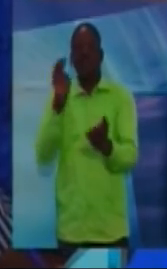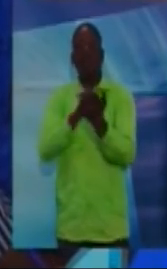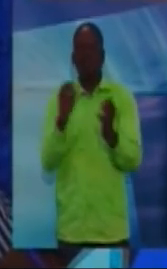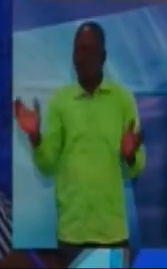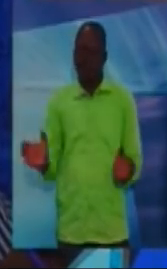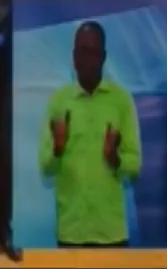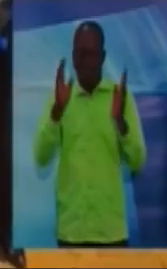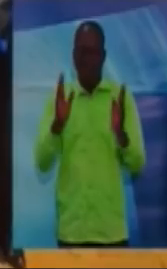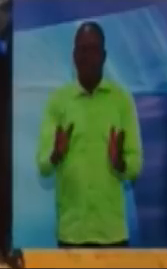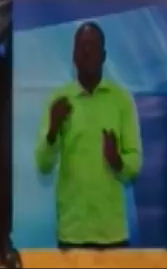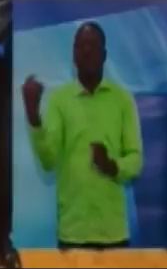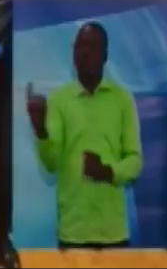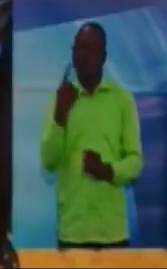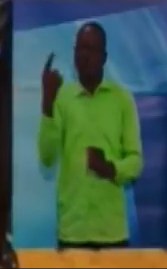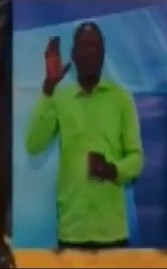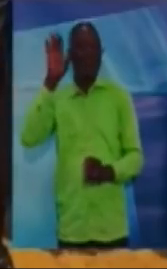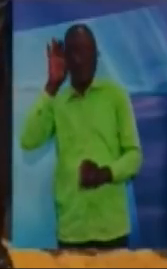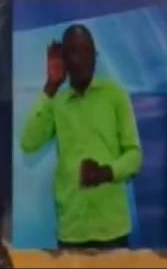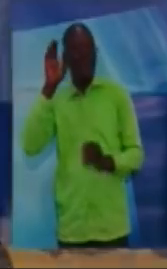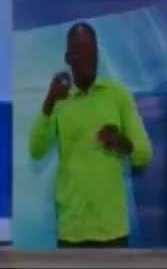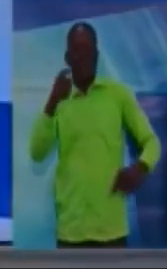courageux, toujours à l'écoute des patients.